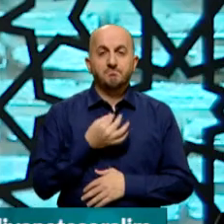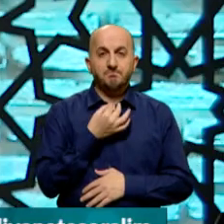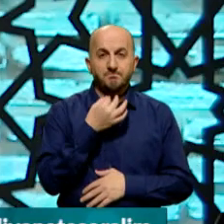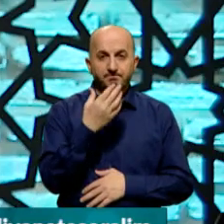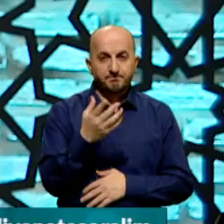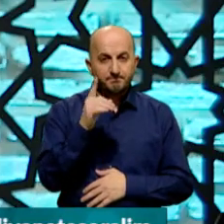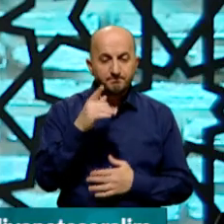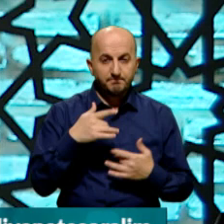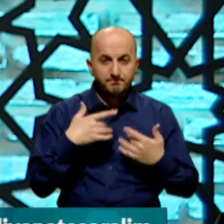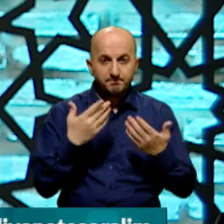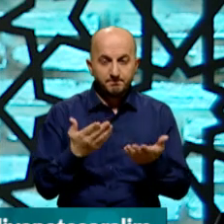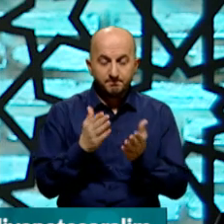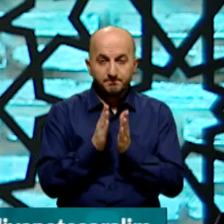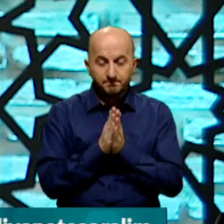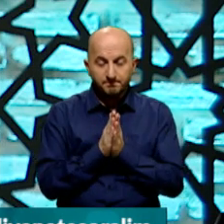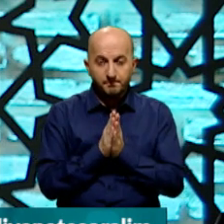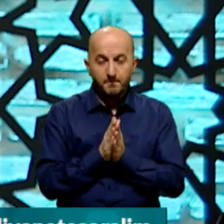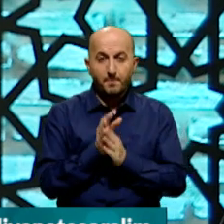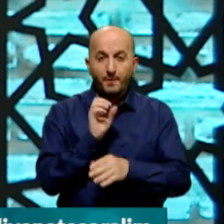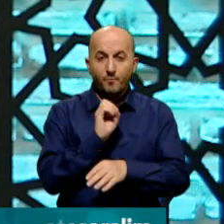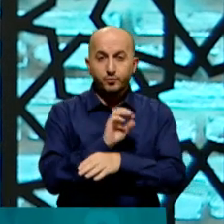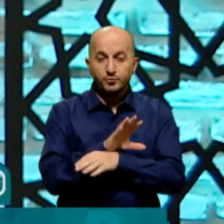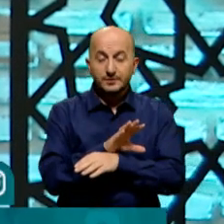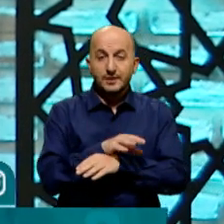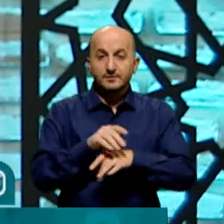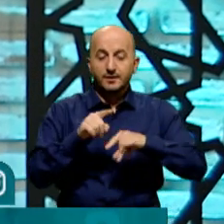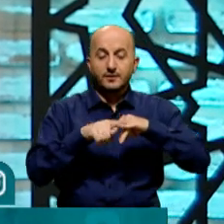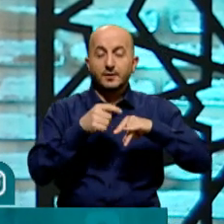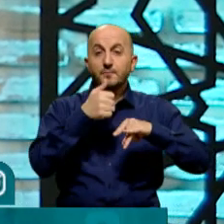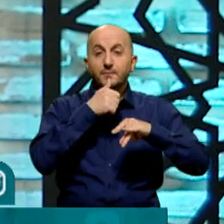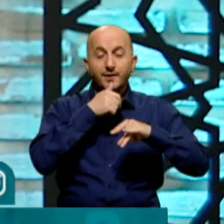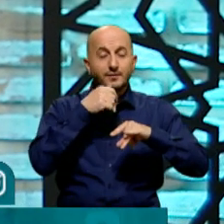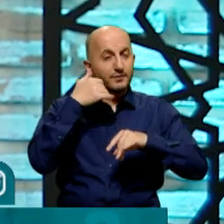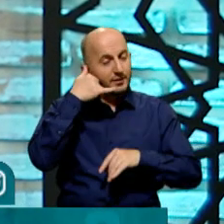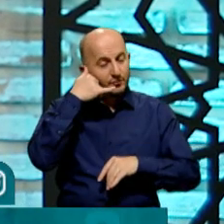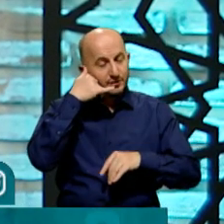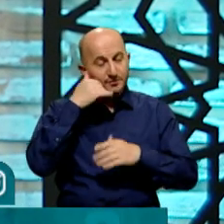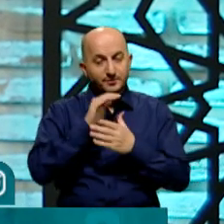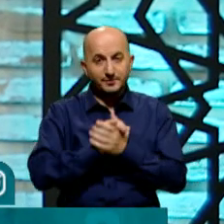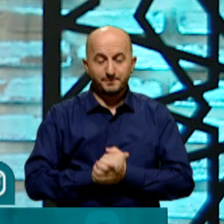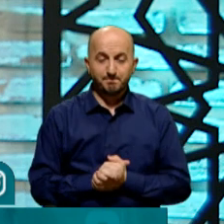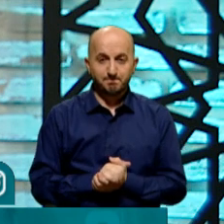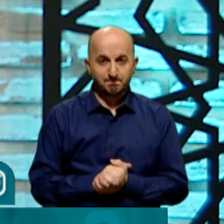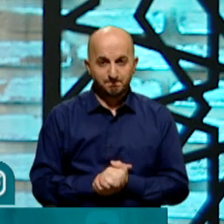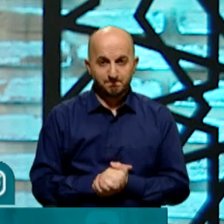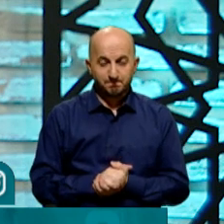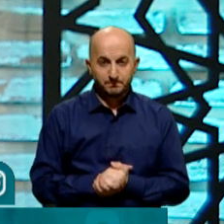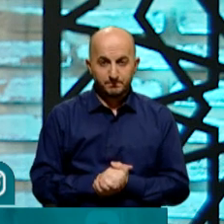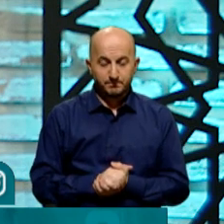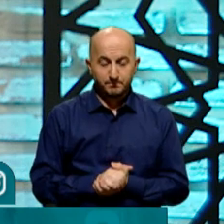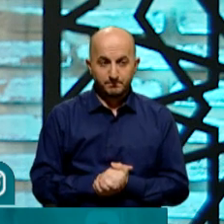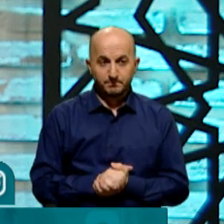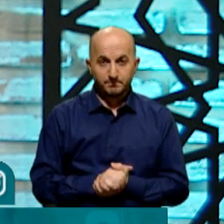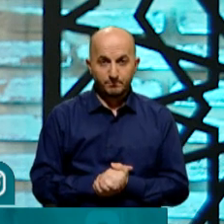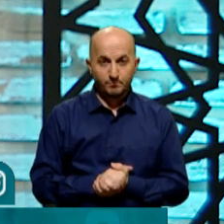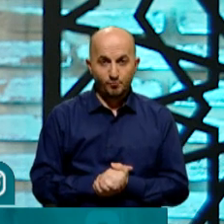hocam. Allah razı olsun. Efendim Muğla'dan Hasan Bey telefon attığımızdaymış. Hoş geldiniz. Hoş gördük hocam. Buyurun